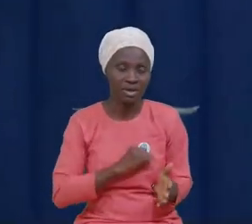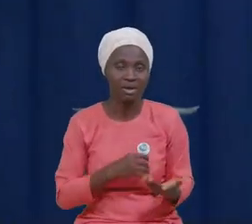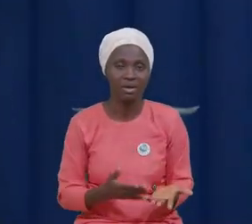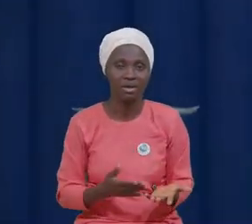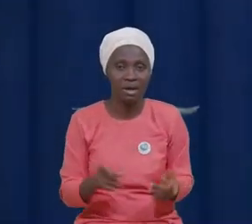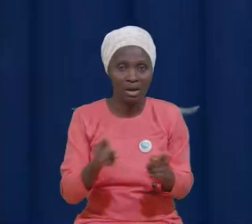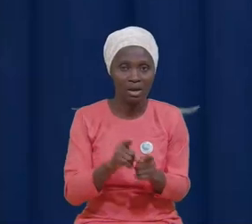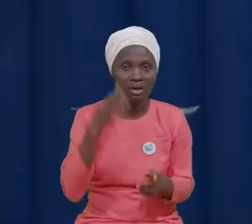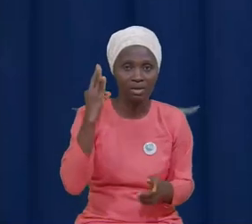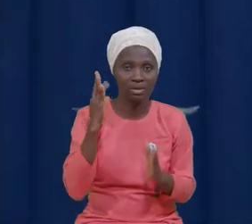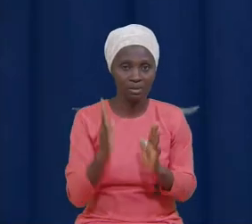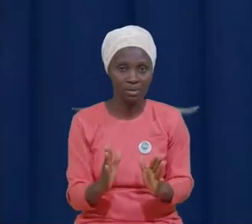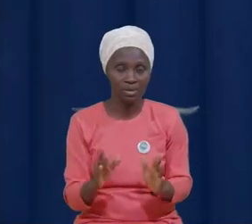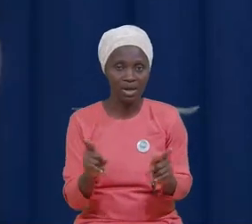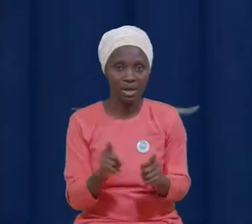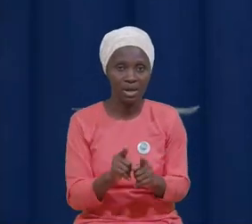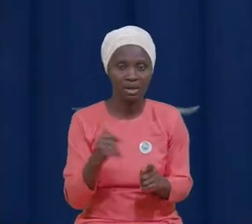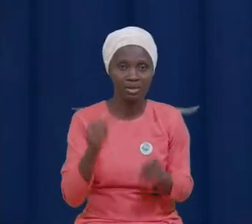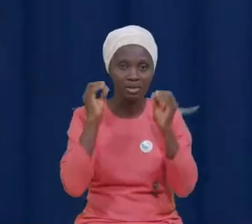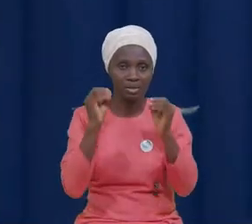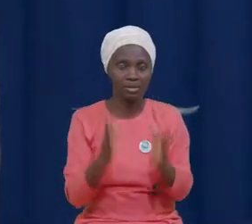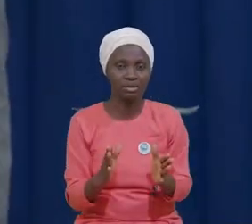je pourrai, moi l'apôtre, et